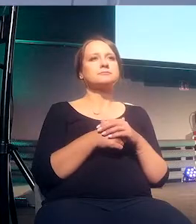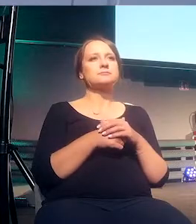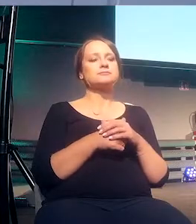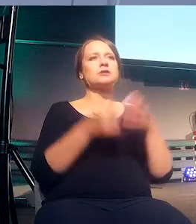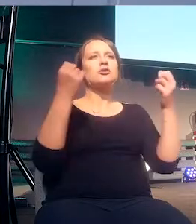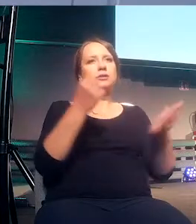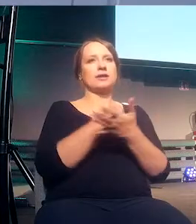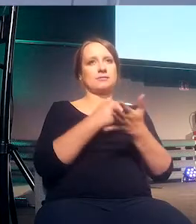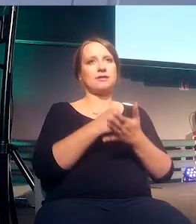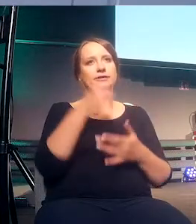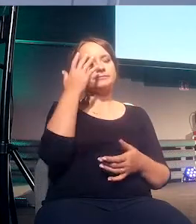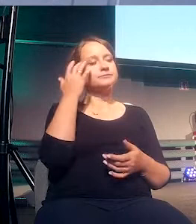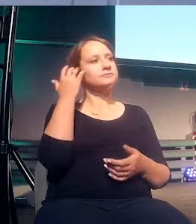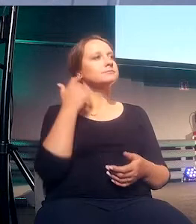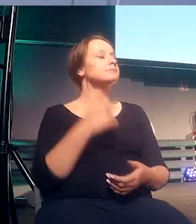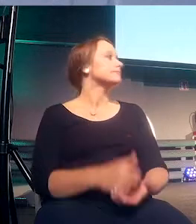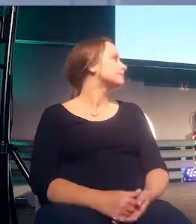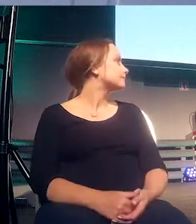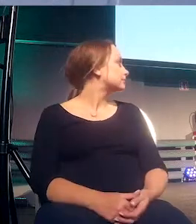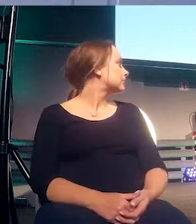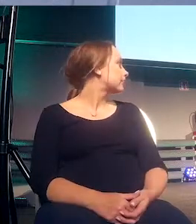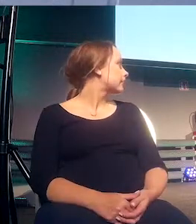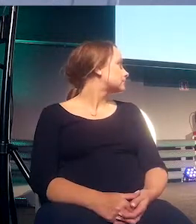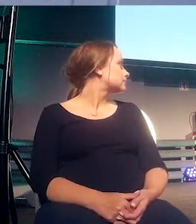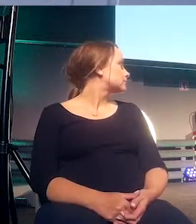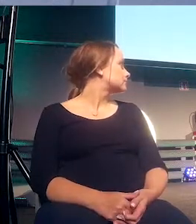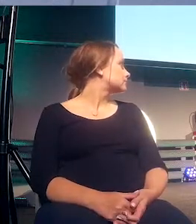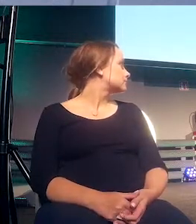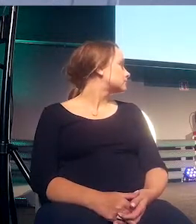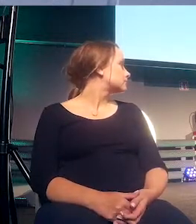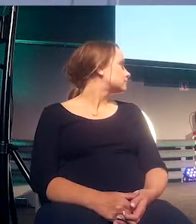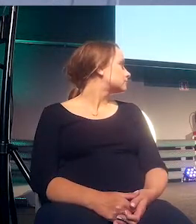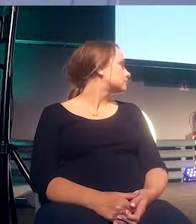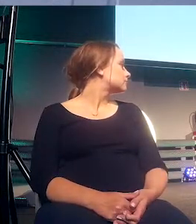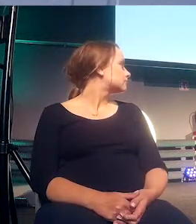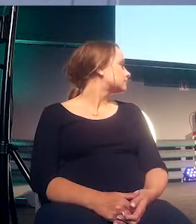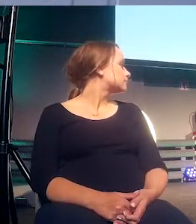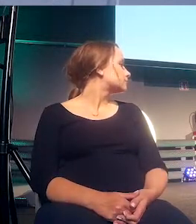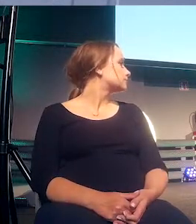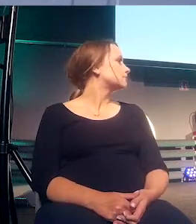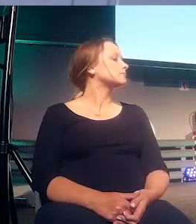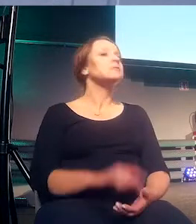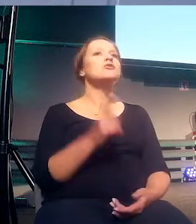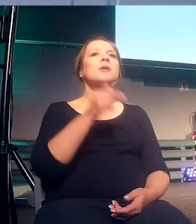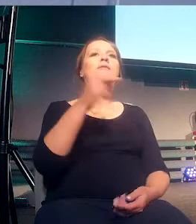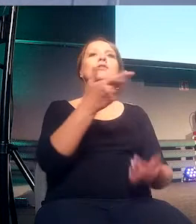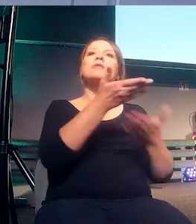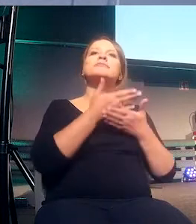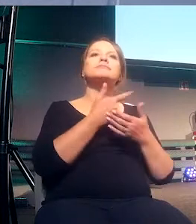trudna rzecz. Ale istnieją konkretne szkolenia i metody, które mogą nam w tym pomóc. Taka rzecz, którą